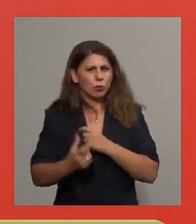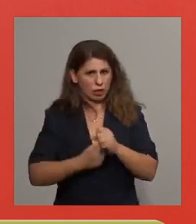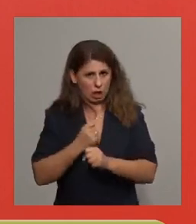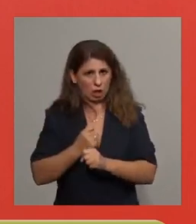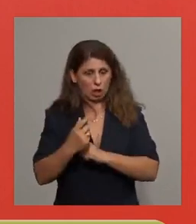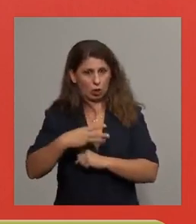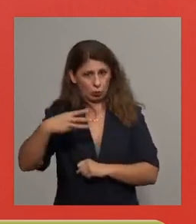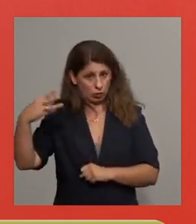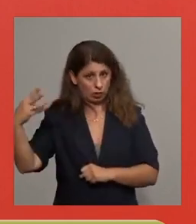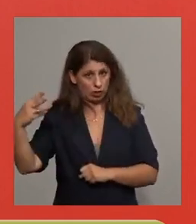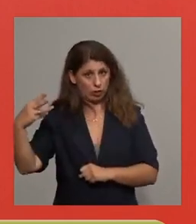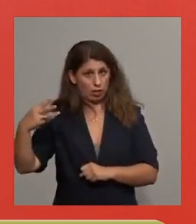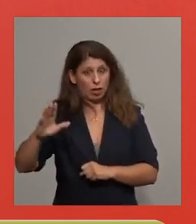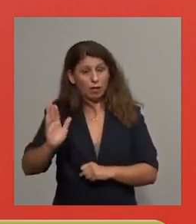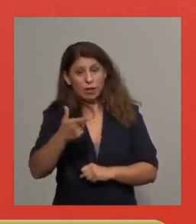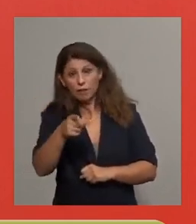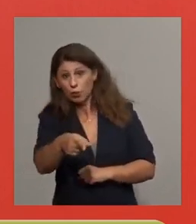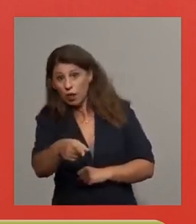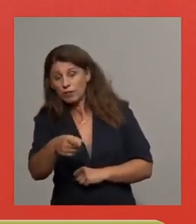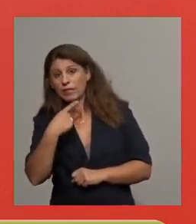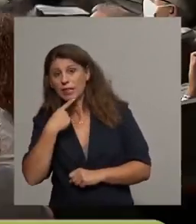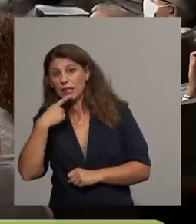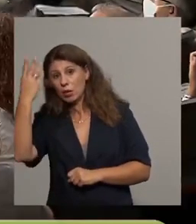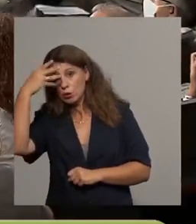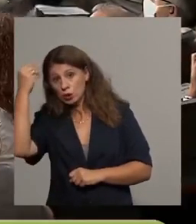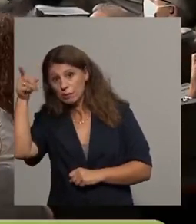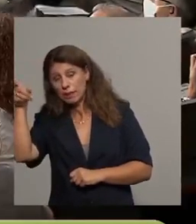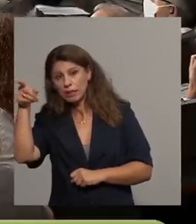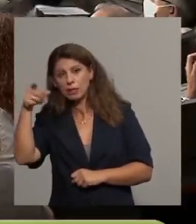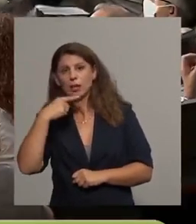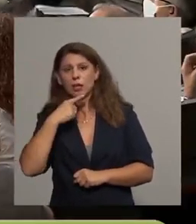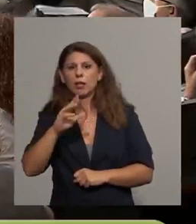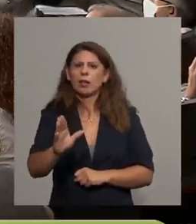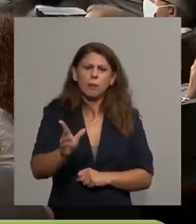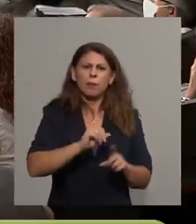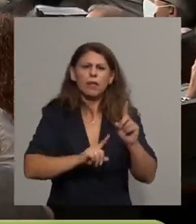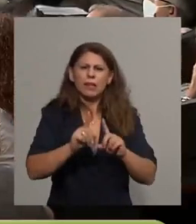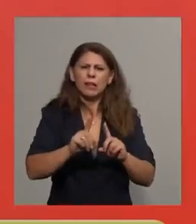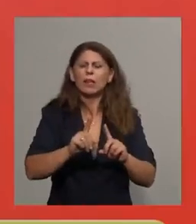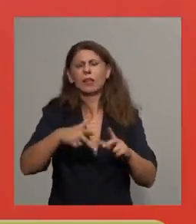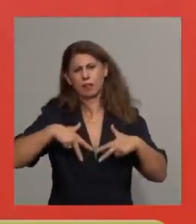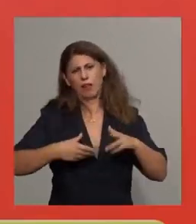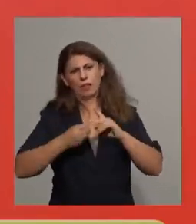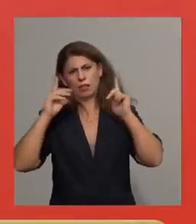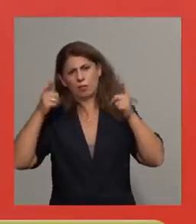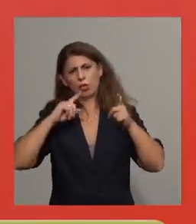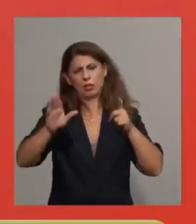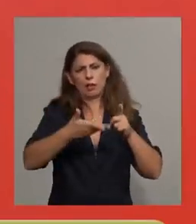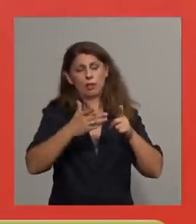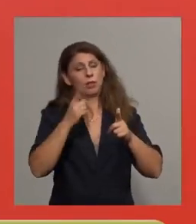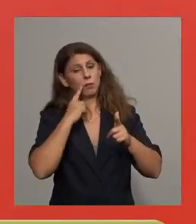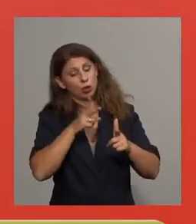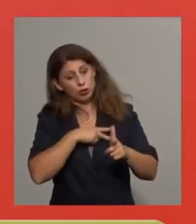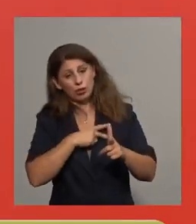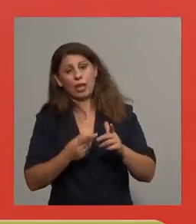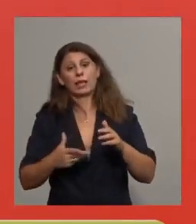ΣΥΡΙΖΑ. Να φύγουν αυτοί, λέει με τη σειρά του ο ΣΥΡΙΖΑ, και εννοεί την κυβέρνηση της Νέας Δημοκρατίας ή πιο σωστά